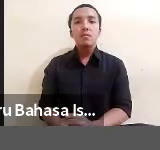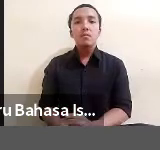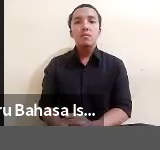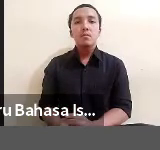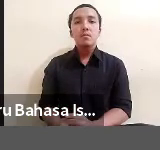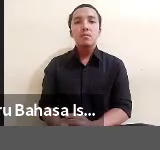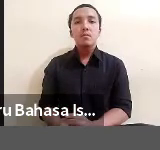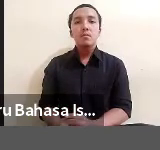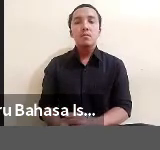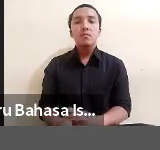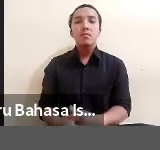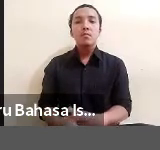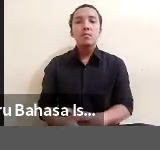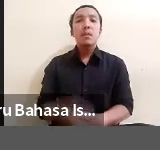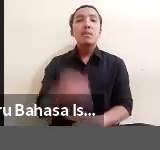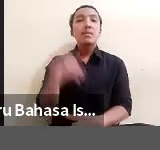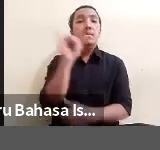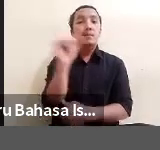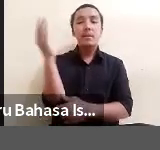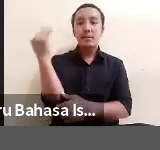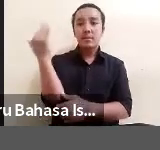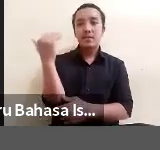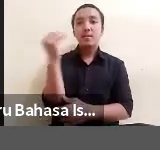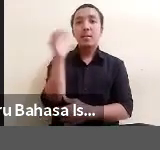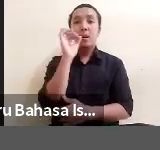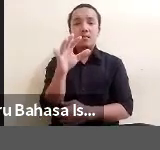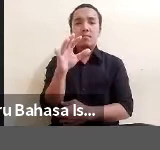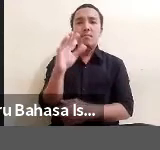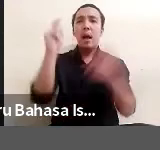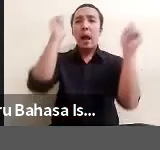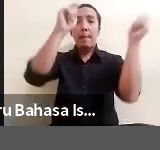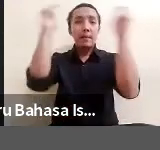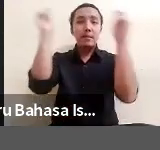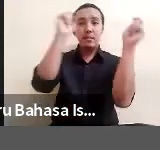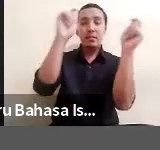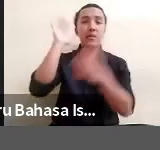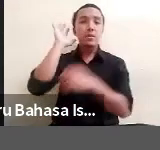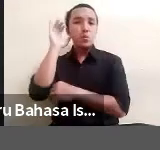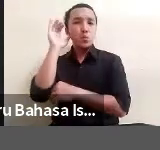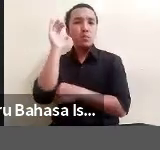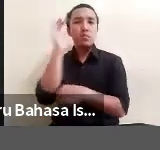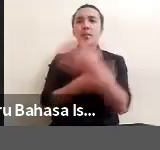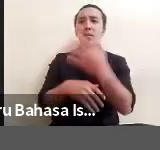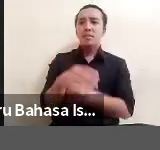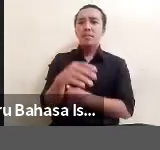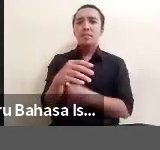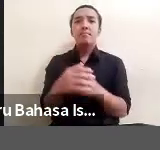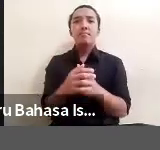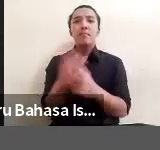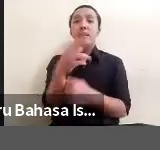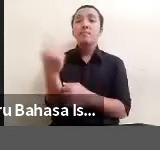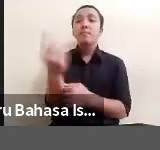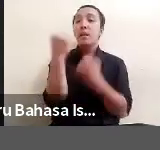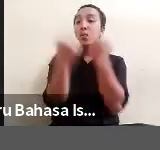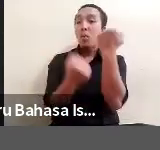Ya. Seperti yang tadi dikatakan bahwa kampanye isu disabilitas itu secara masif kita lakukan tidak